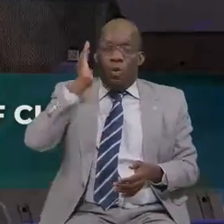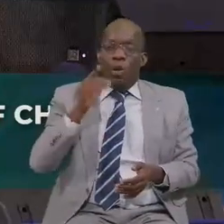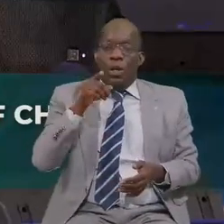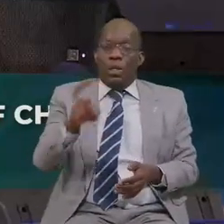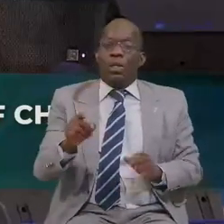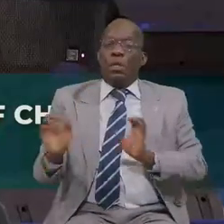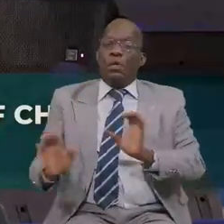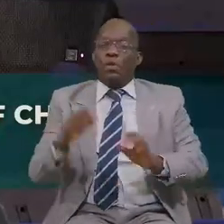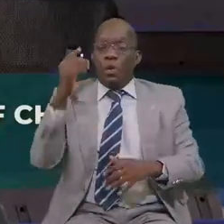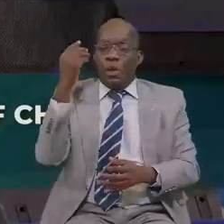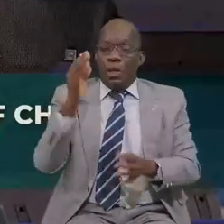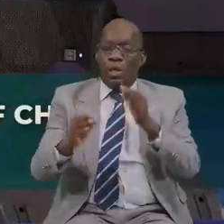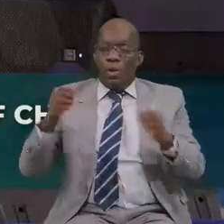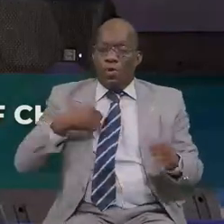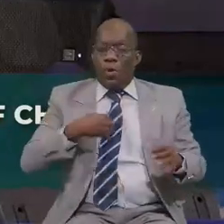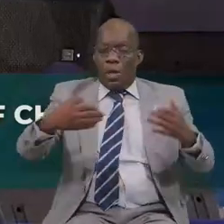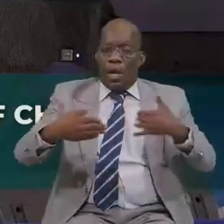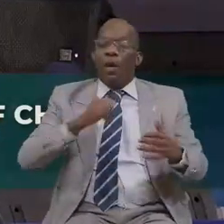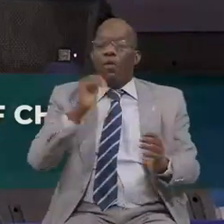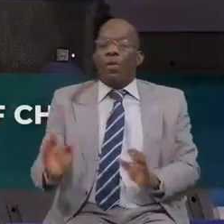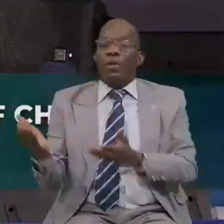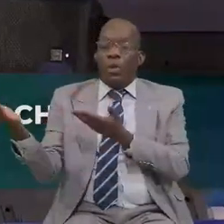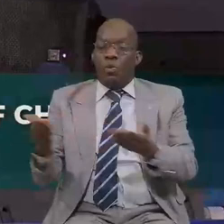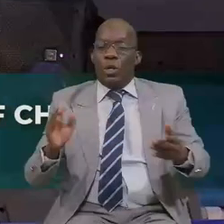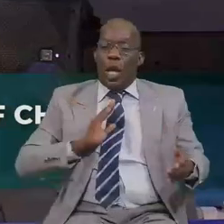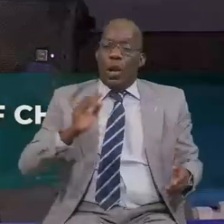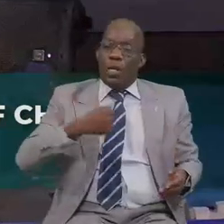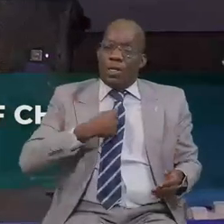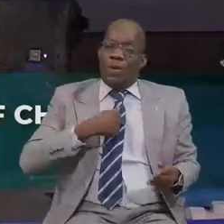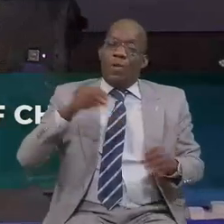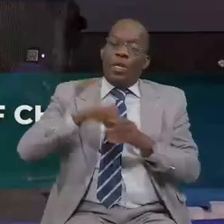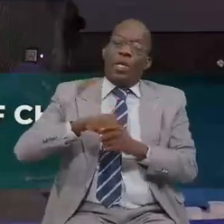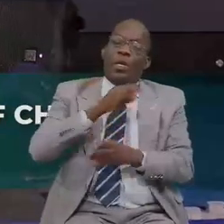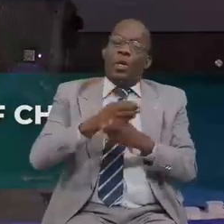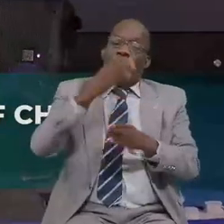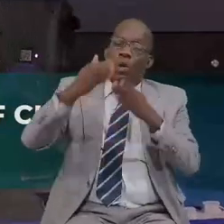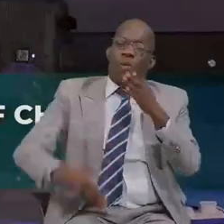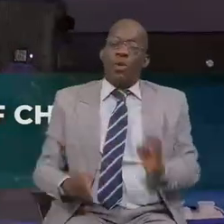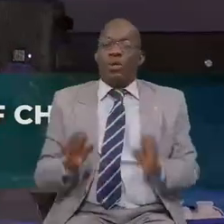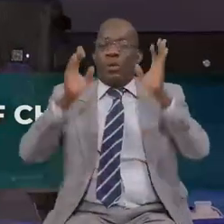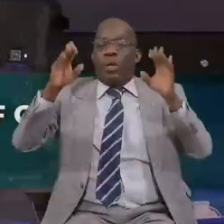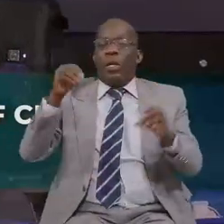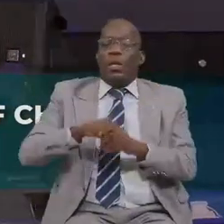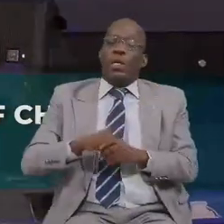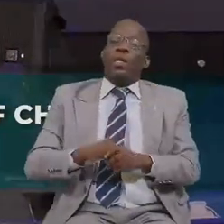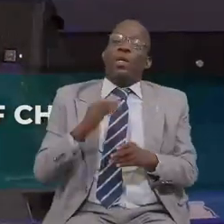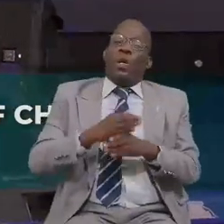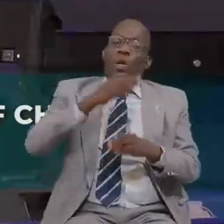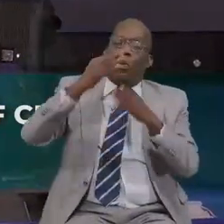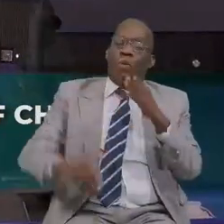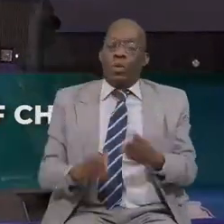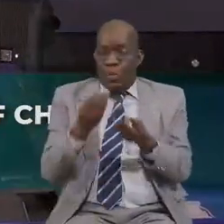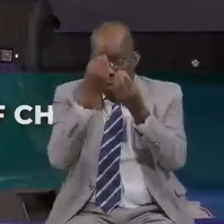sommes pas encore mis dans la soumission absolue, dans la soumission totale au Christ de notre